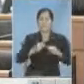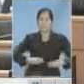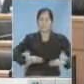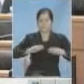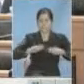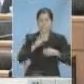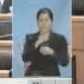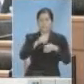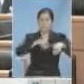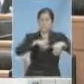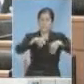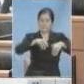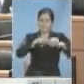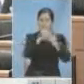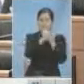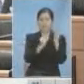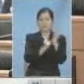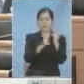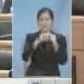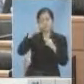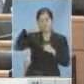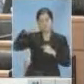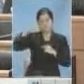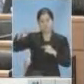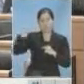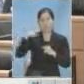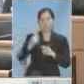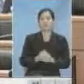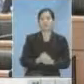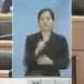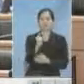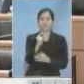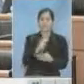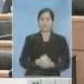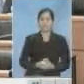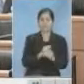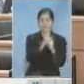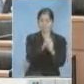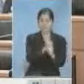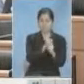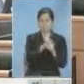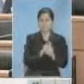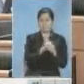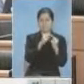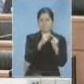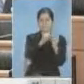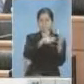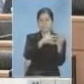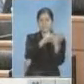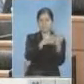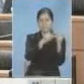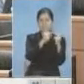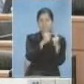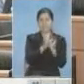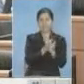ในชนบทซึ่งมีความสำคัญนะครับตามสโลแกนของนะครับทางกรม